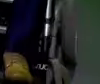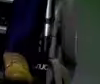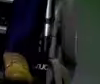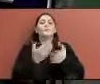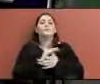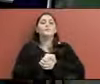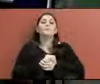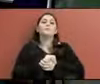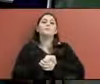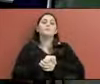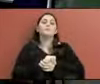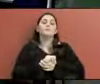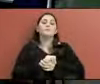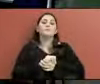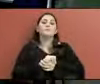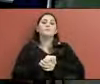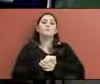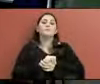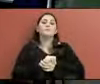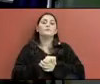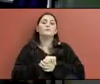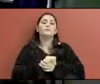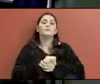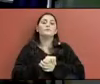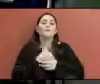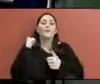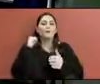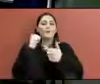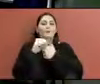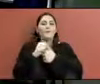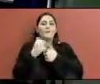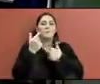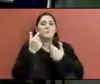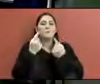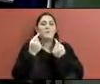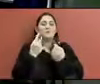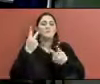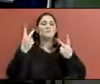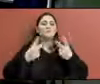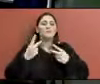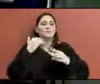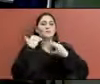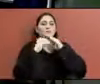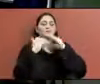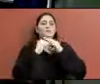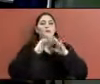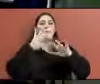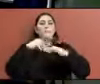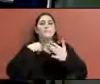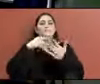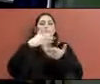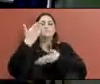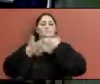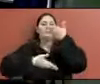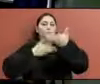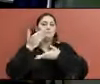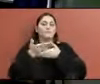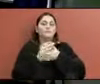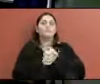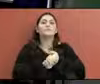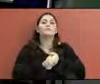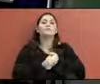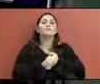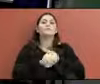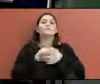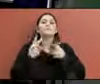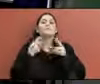Müdürüm. Bu anda biraz tekrar gelen mesajlara bakmak istiyorum. Mevlüt Önerbay, hayırlı